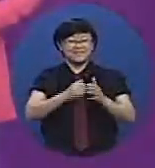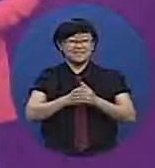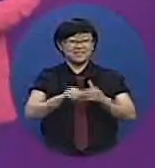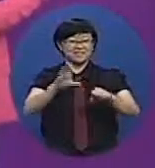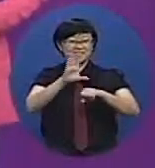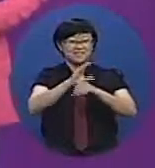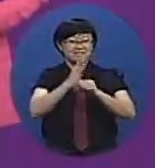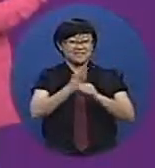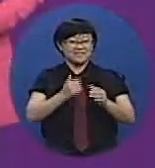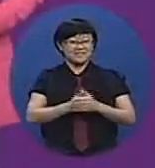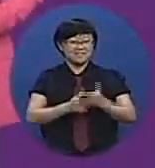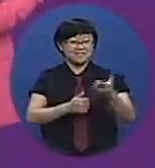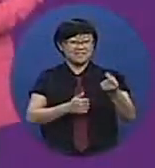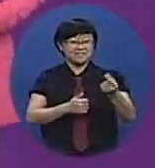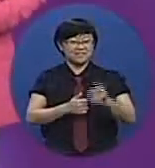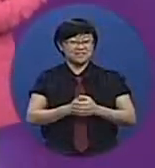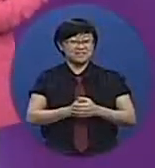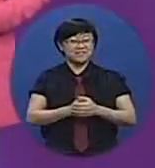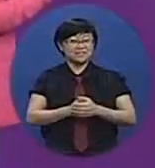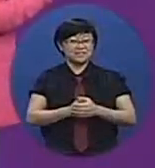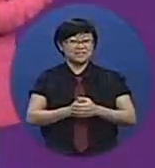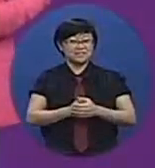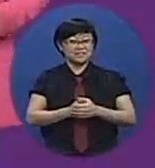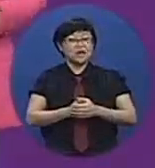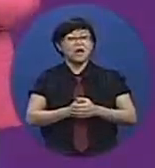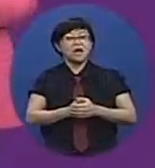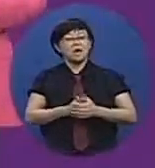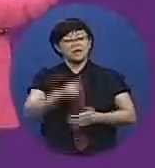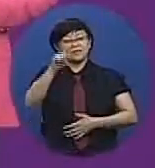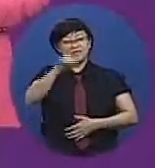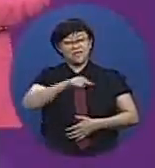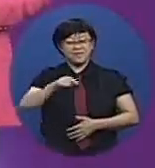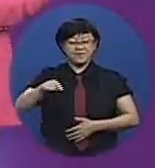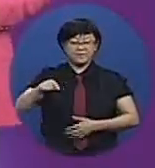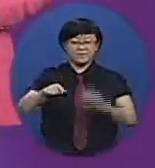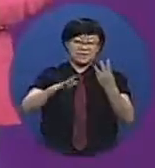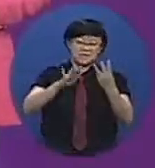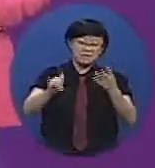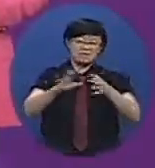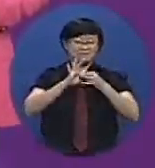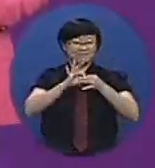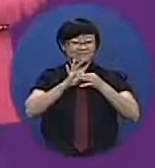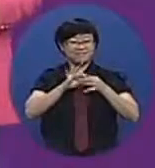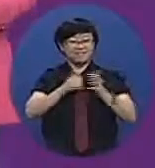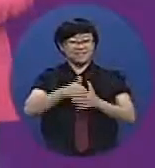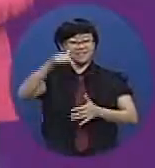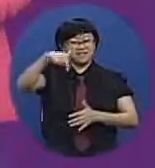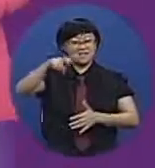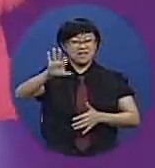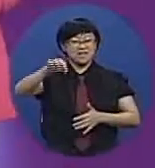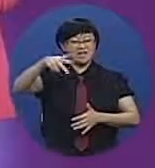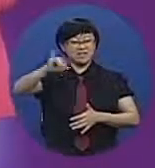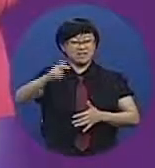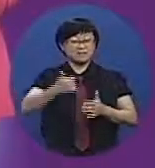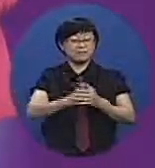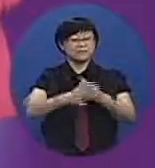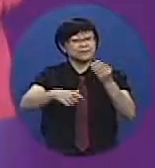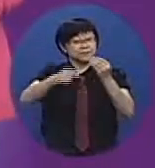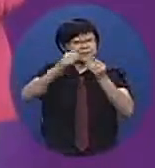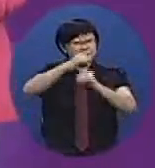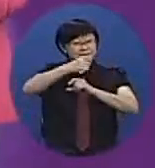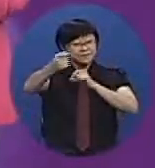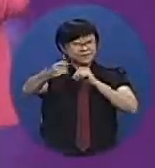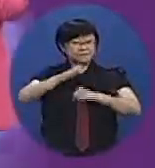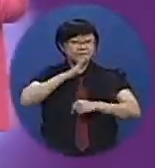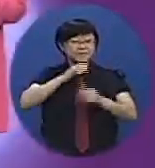생방송 뭘로 노래를 준비하셨나요? 강진의 삼각관계요. 삼각관계. 아, 삼각관계? 예. 아유. 근데요, 이제 추석이 임박을